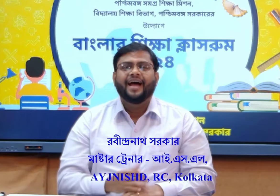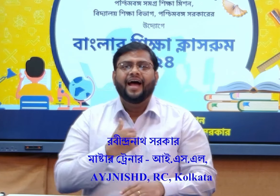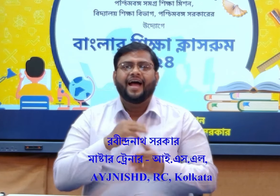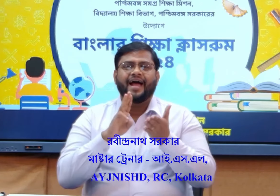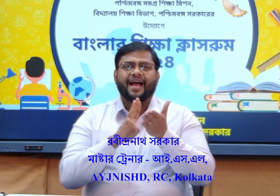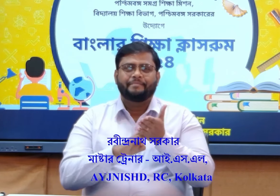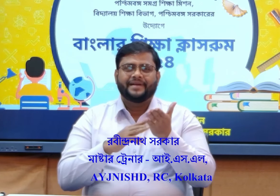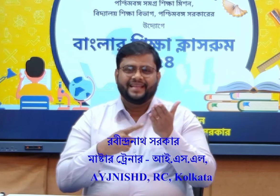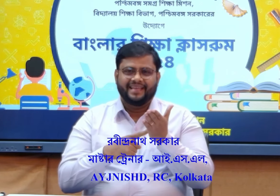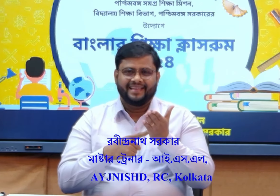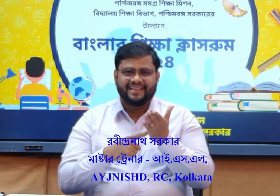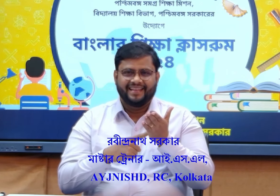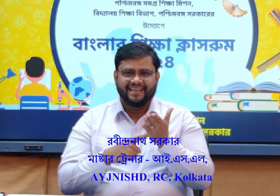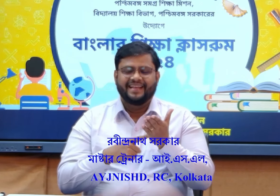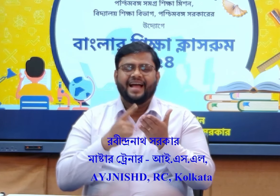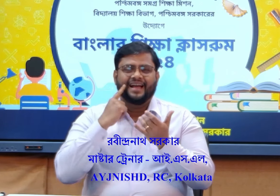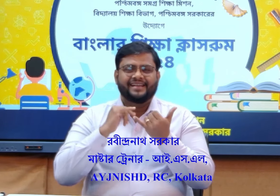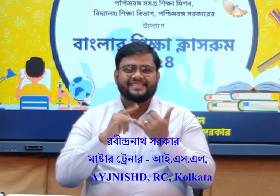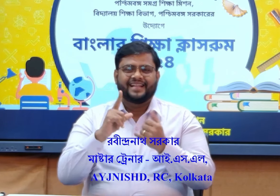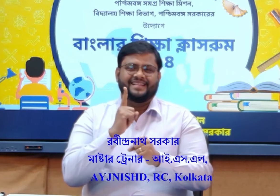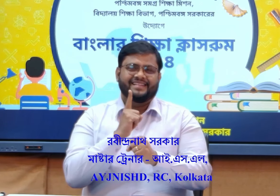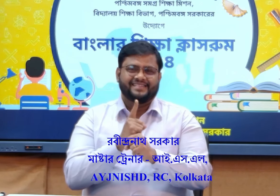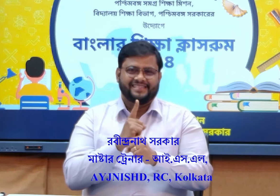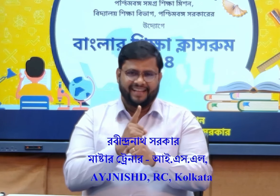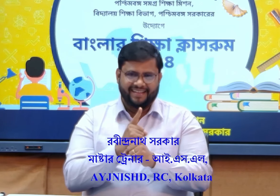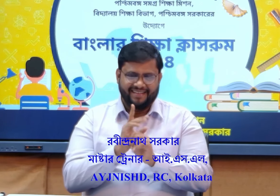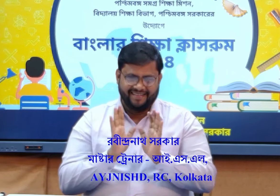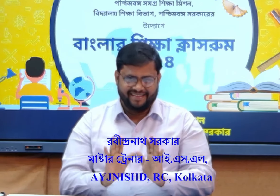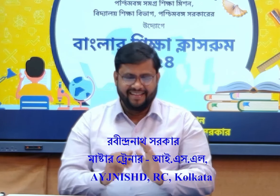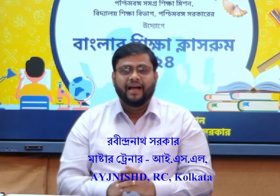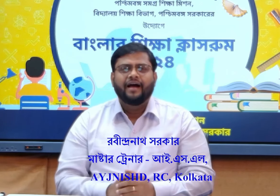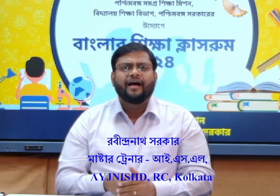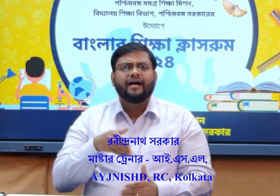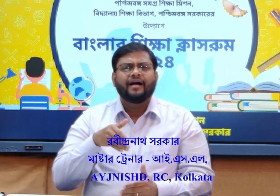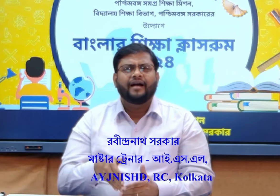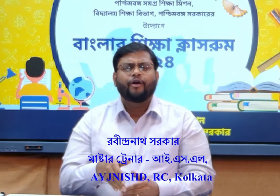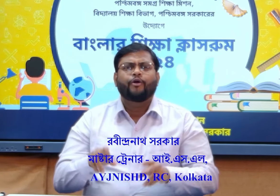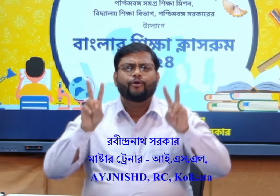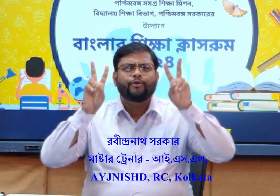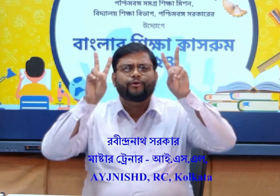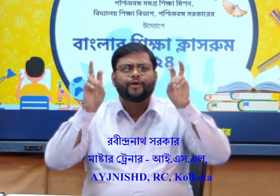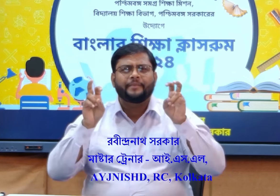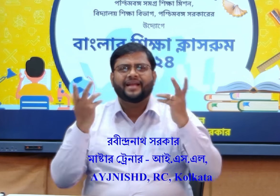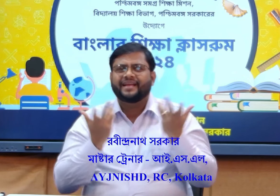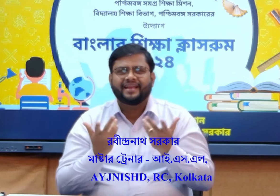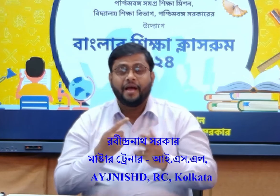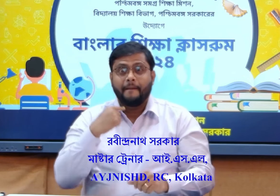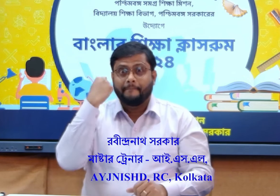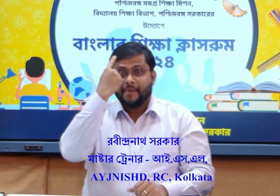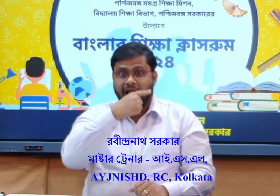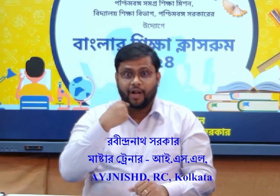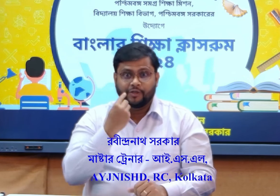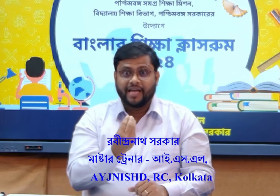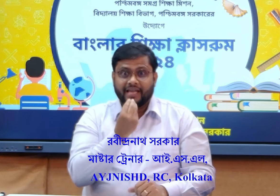রবীন্দ্রনাথ আমি এই মাস্টার ট্রেনার আইএসএল এনআইচএইচ থেকে আজকের টপিক